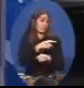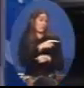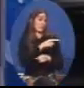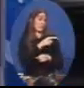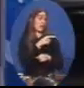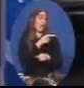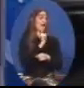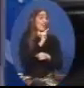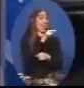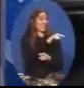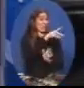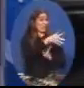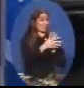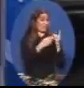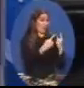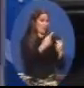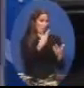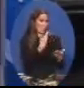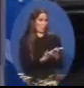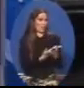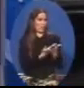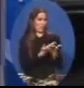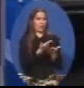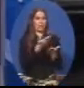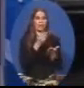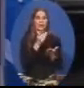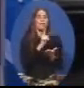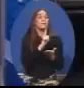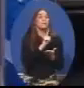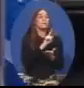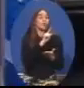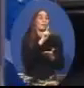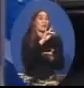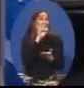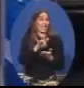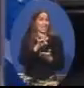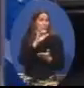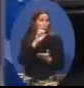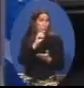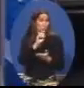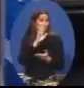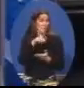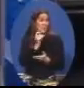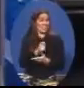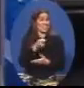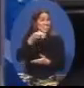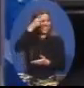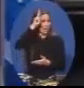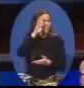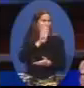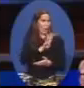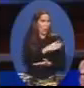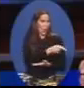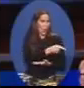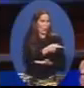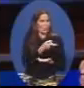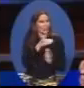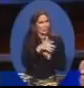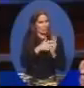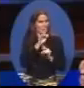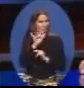ש... אבל אתה בעצמך מודה, ואתה רואה, מי שיוצאת ויוצאת נגד חבר הכנסת מוטריץ, זה חברת הכנסת ברקו, לא